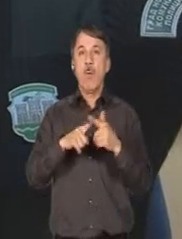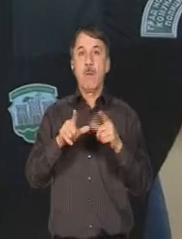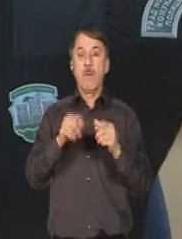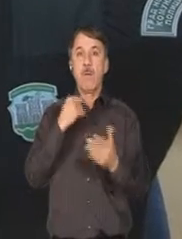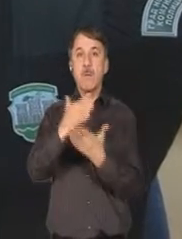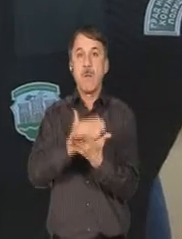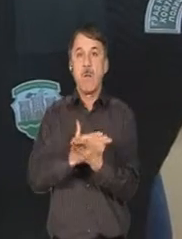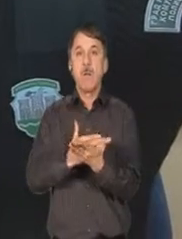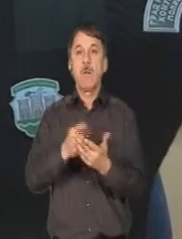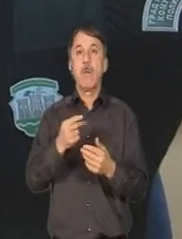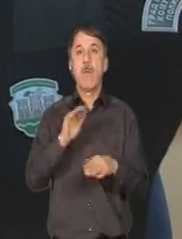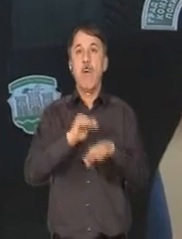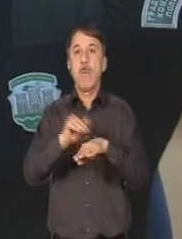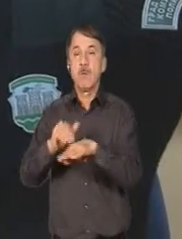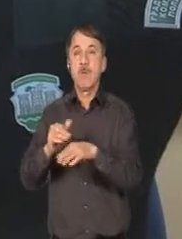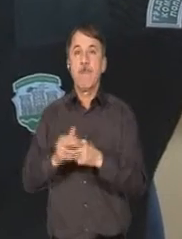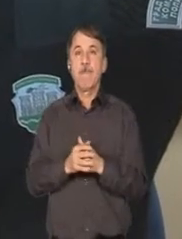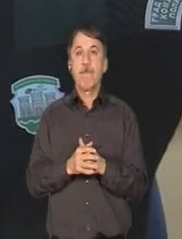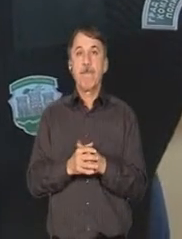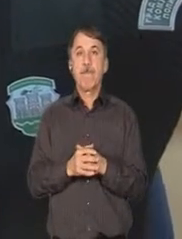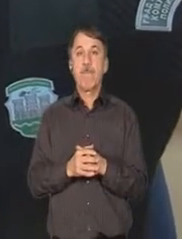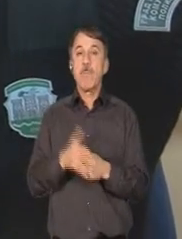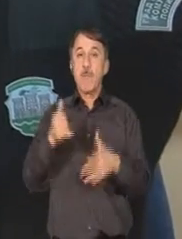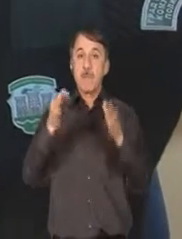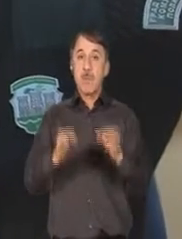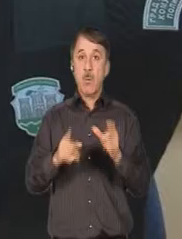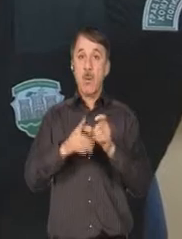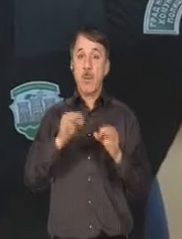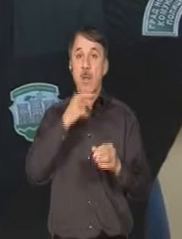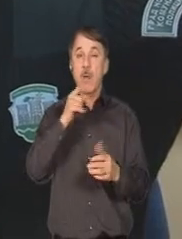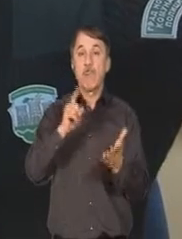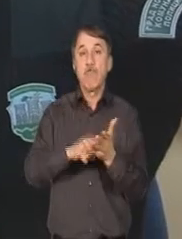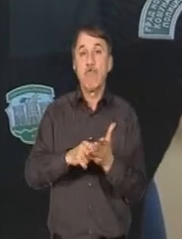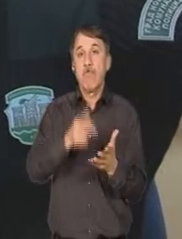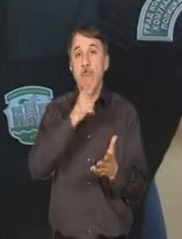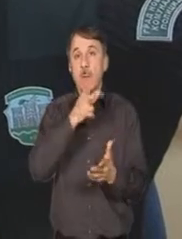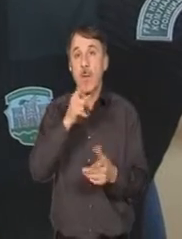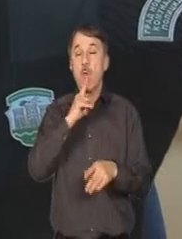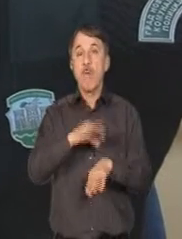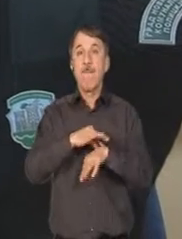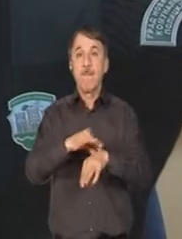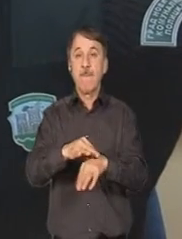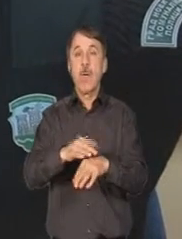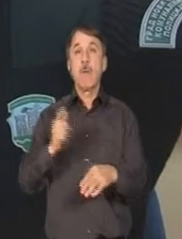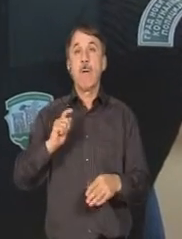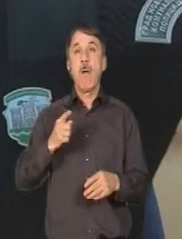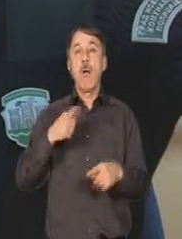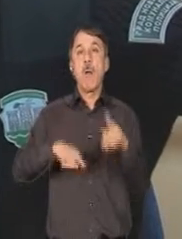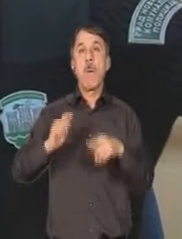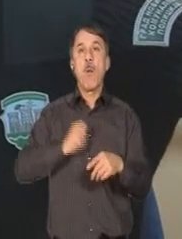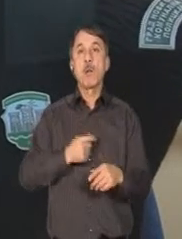i da je na osnovu zakona koji sam pomenuo ovlašćen, da kad sugrađana zatekne u prekršaju koji je iz oblasti komunalne